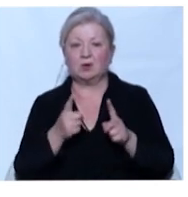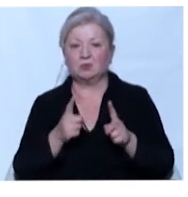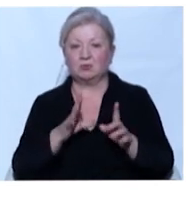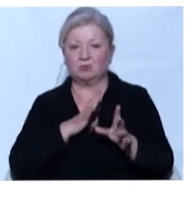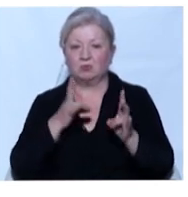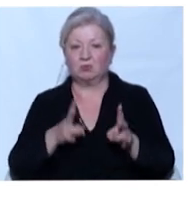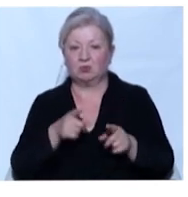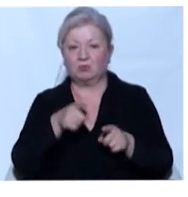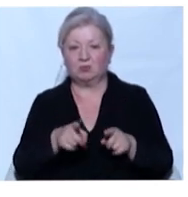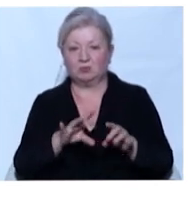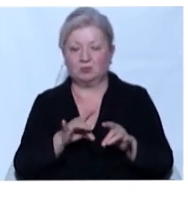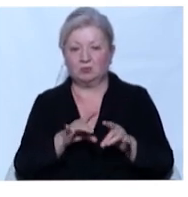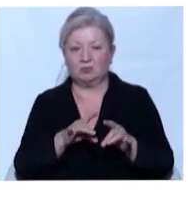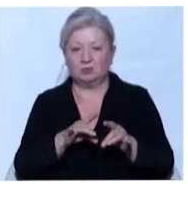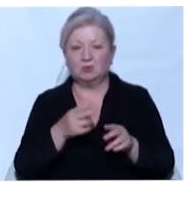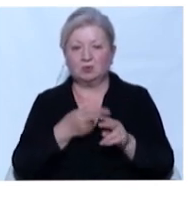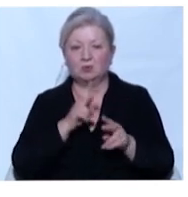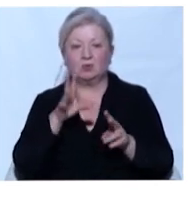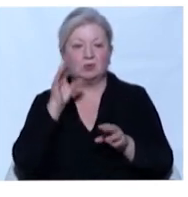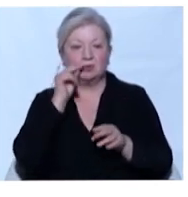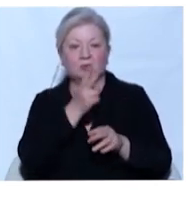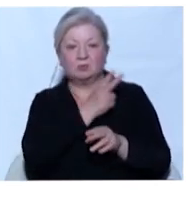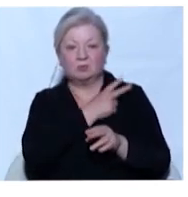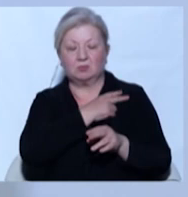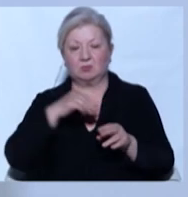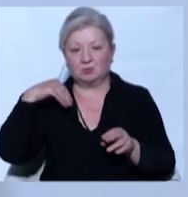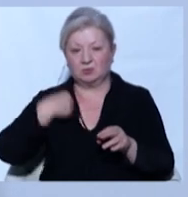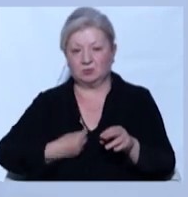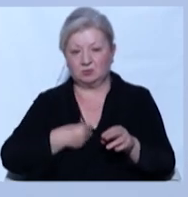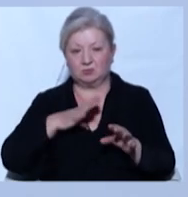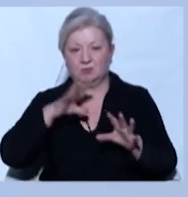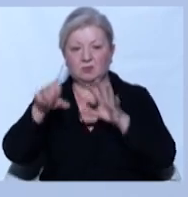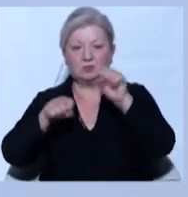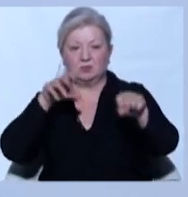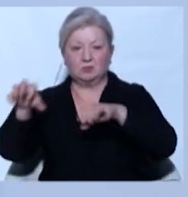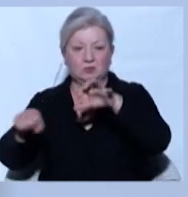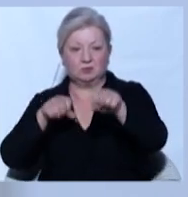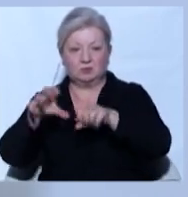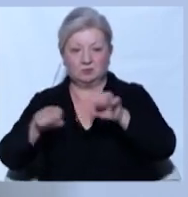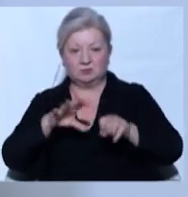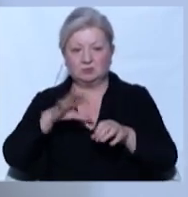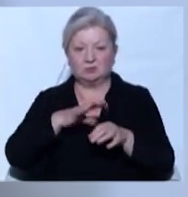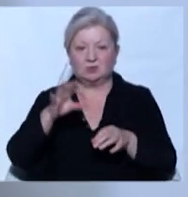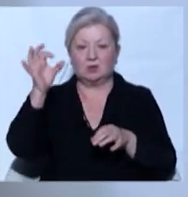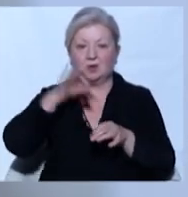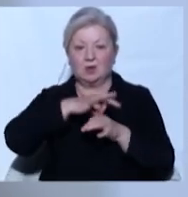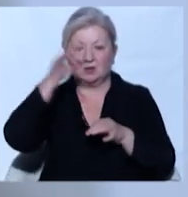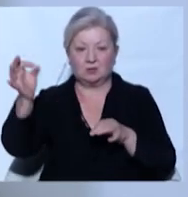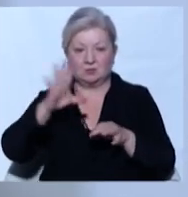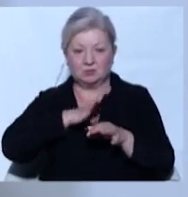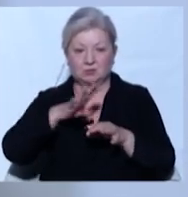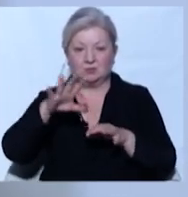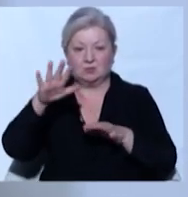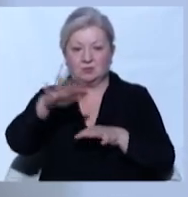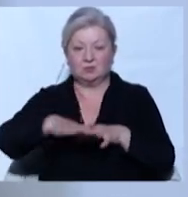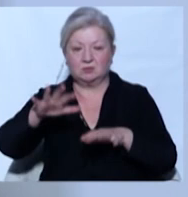ასე? რა თქმა უნდა, როდესაც ბრიტანეთი და საფრანგეთი ითვისებდნენ სამხრეთ აღმოსავლეთ აზიის აღმოსავლეთ და დასავლურ